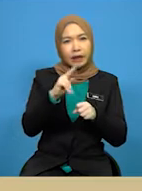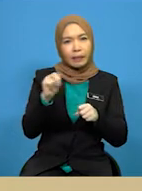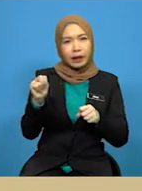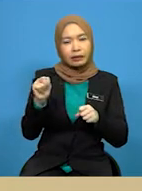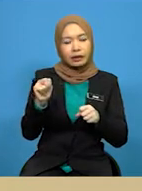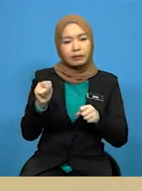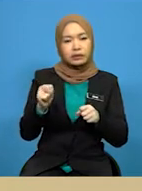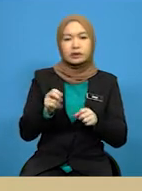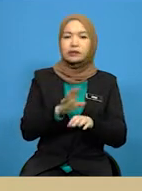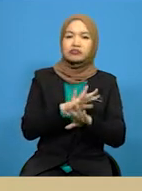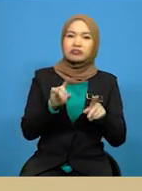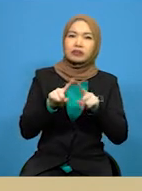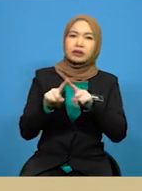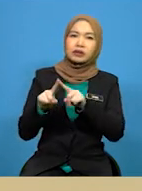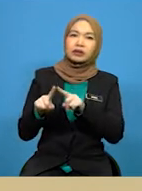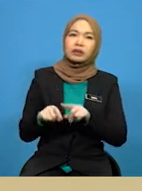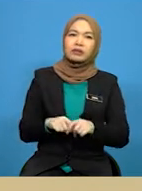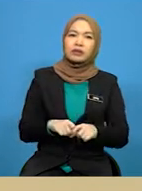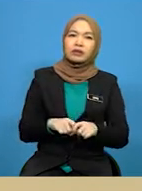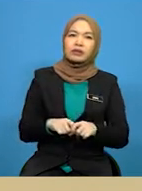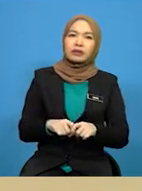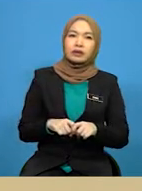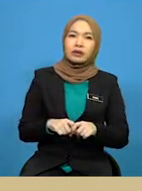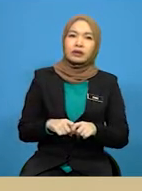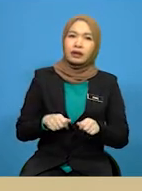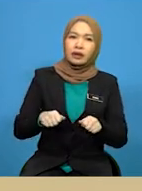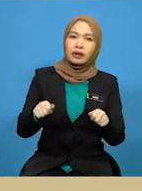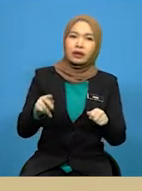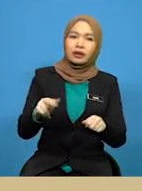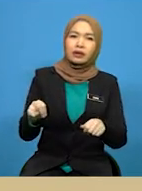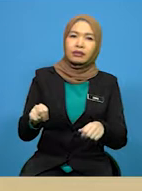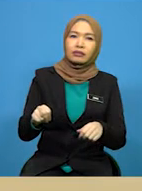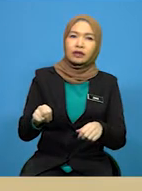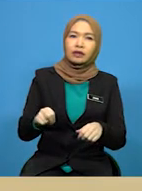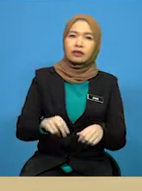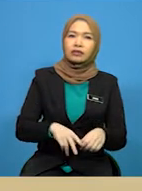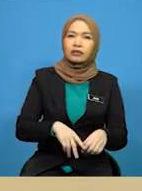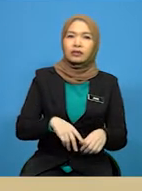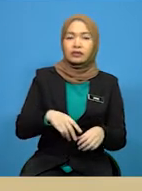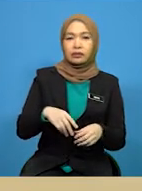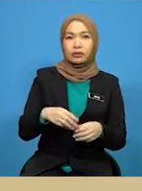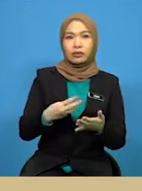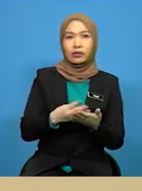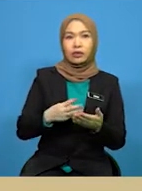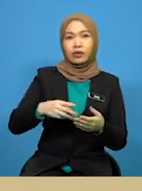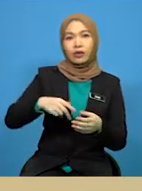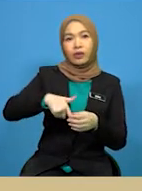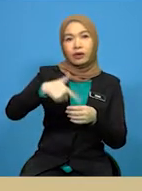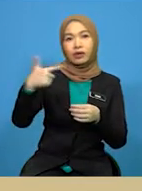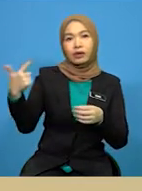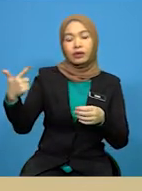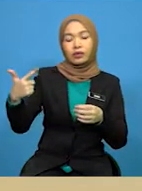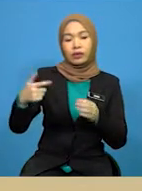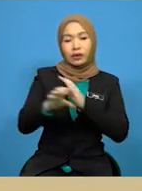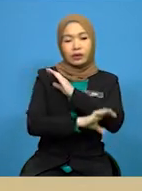negara. Yang keempat, aliran modal keluar negara semakin meningkat. Dan yang kelima, daya